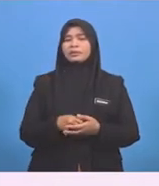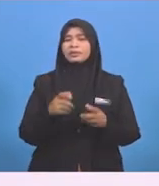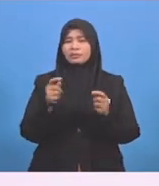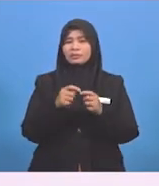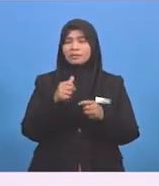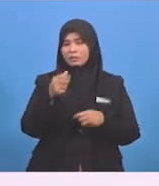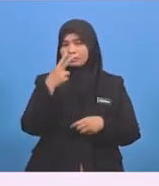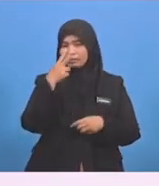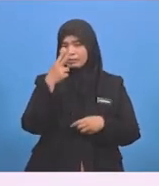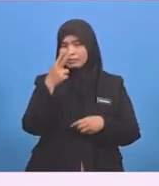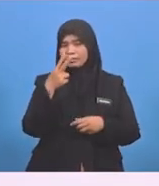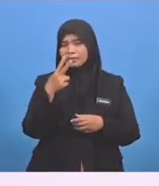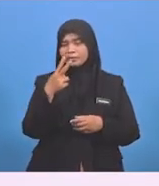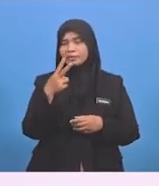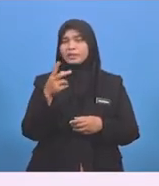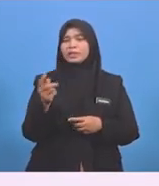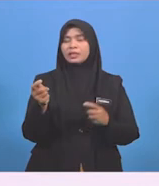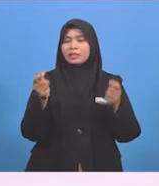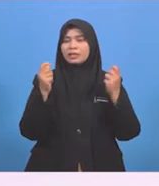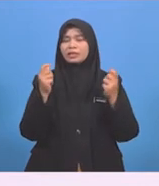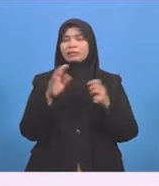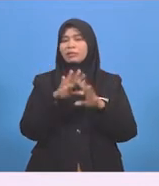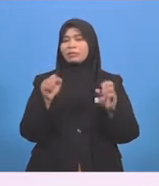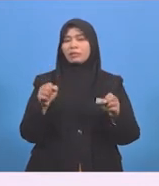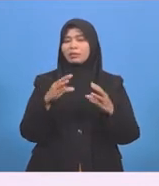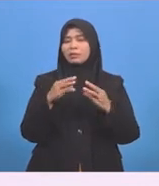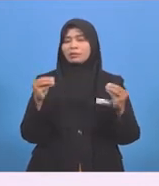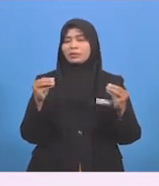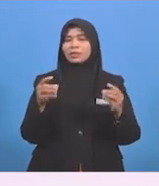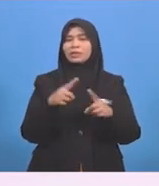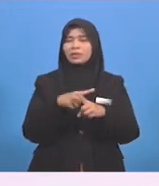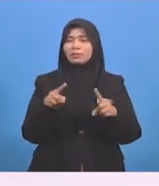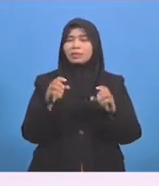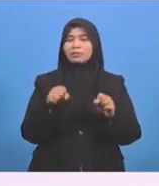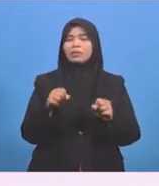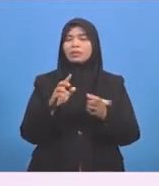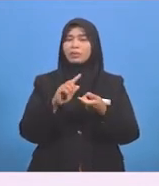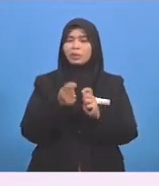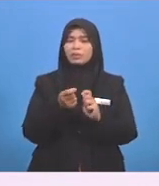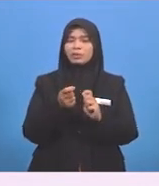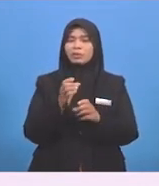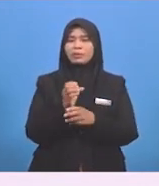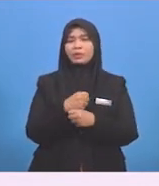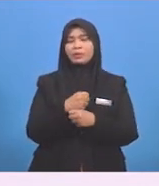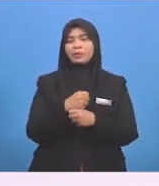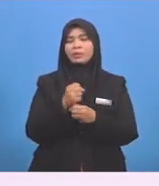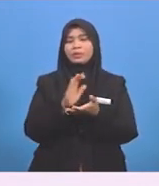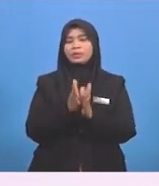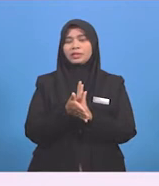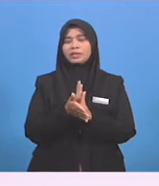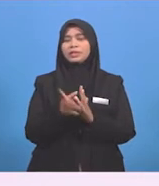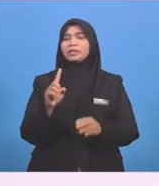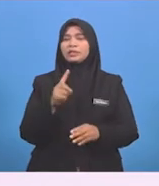Seperti yang anda telah pelajari, tenaga tidak boleh dihapuskan tetapi boleh bertukar bentuk.